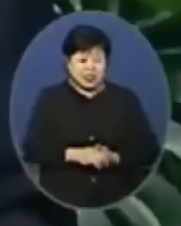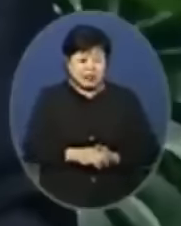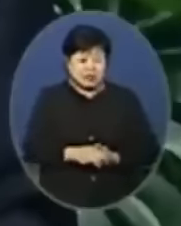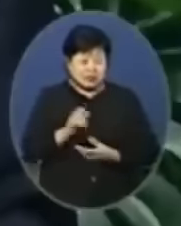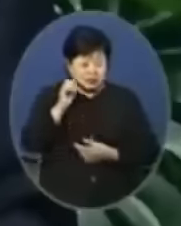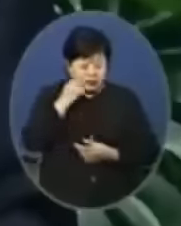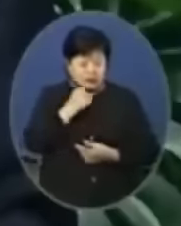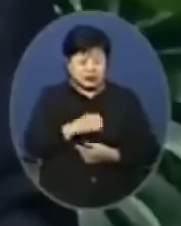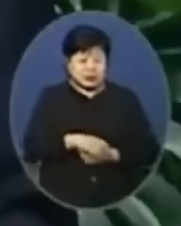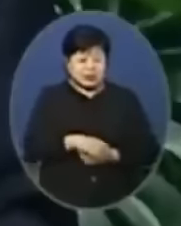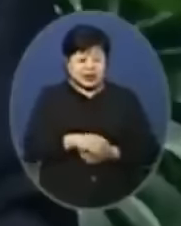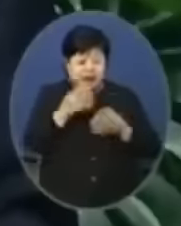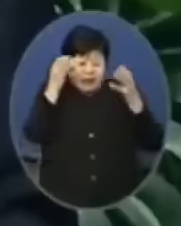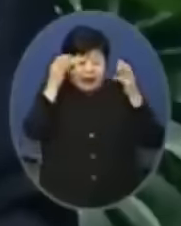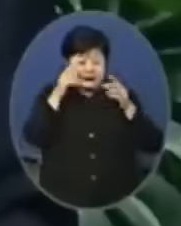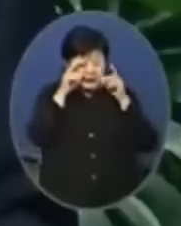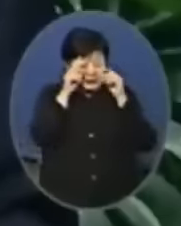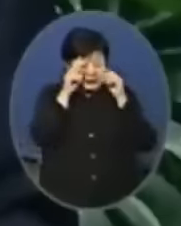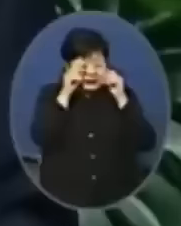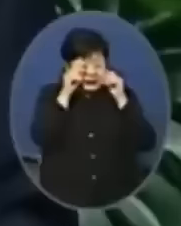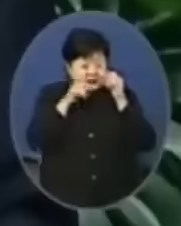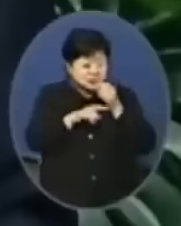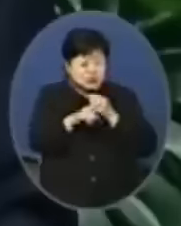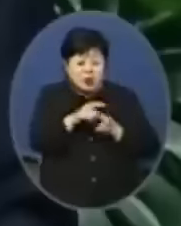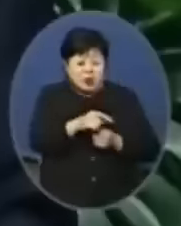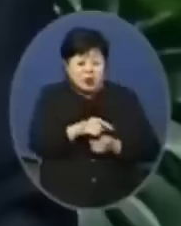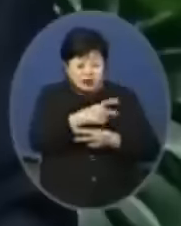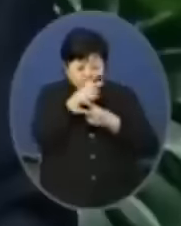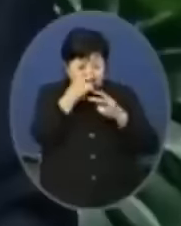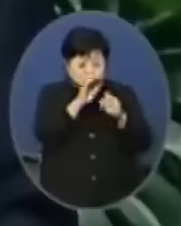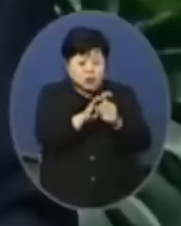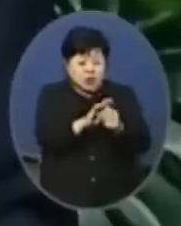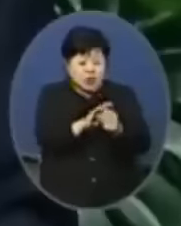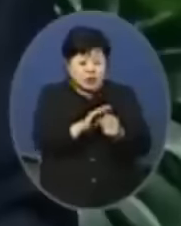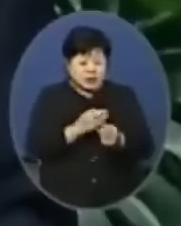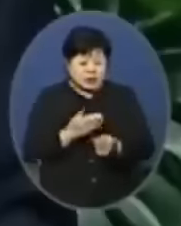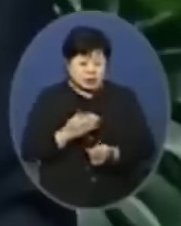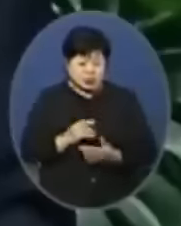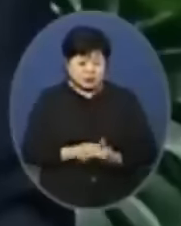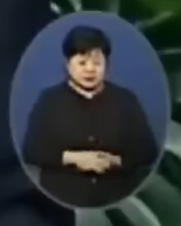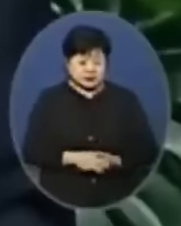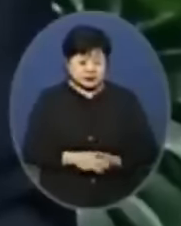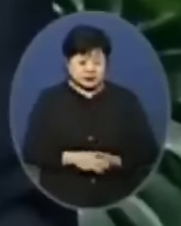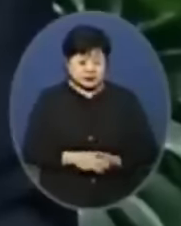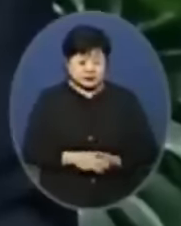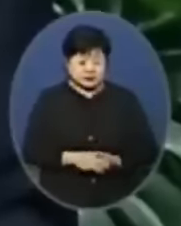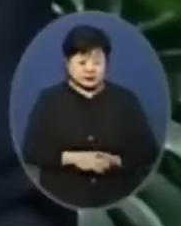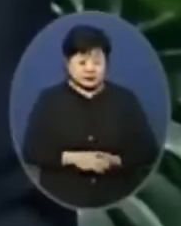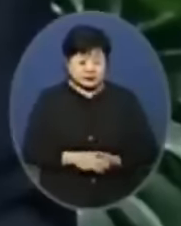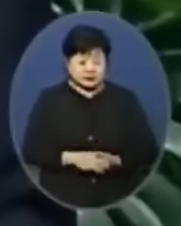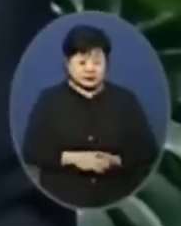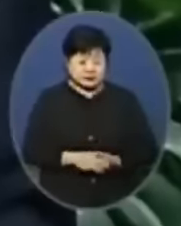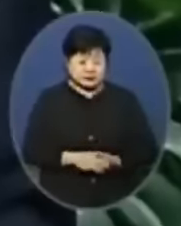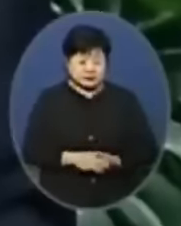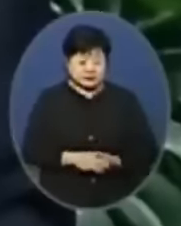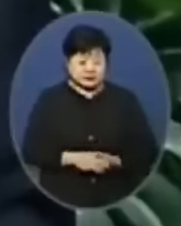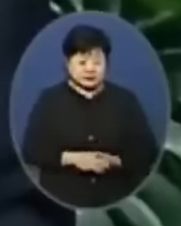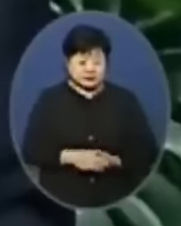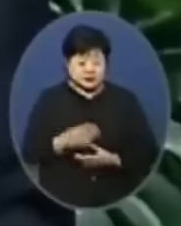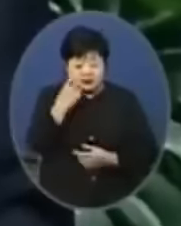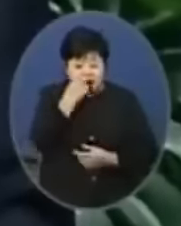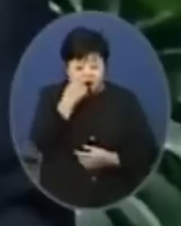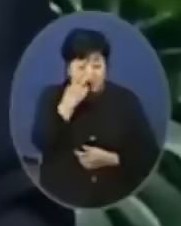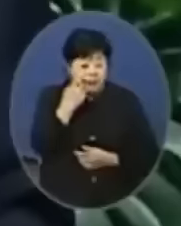취급이 곤란한데 잠을 좀 자게 해달라고. 그래서 전문가들이 쭉